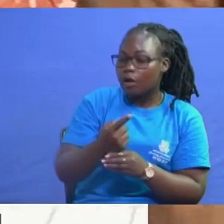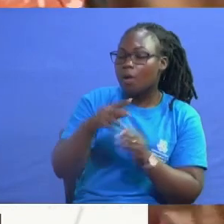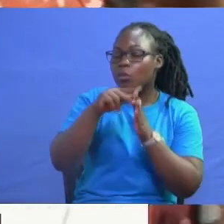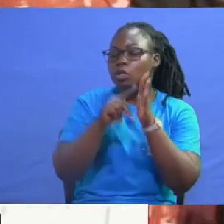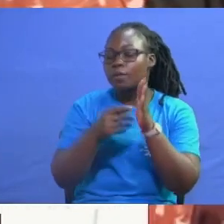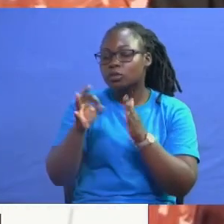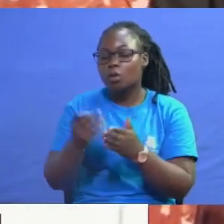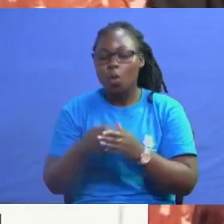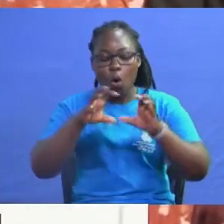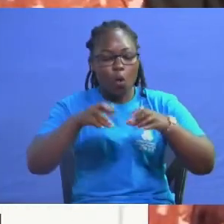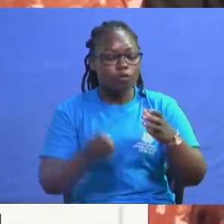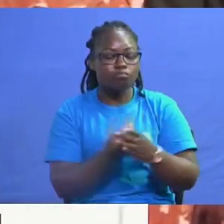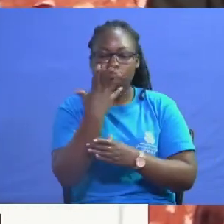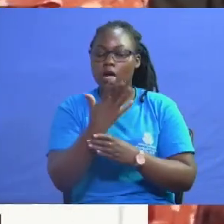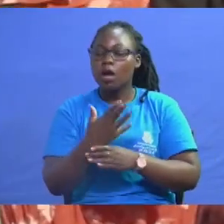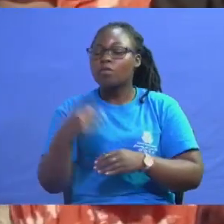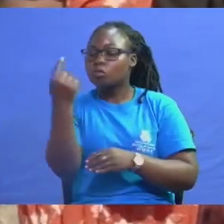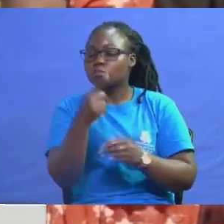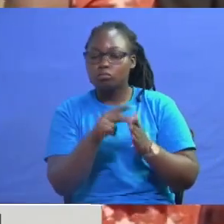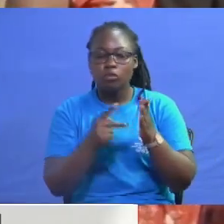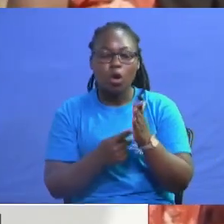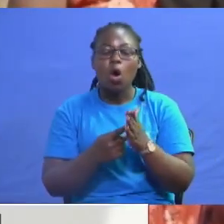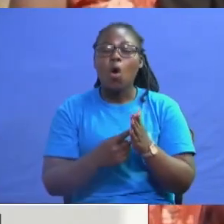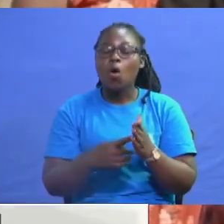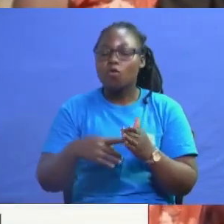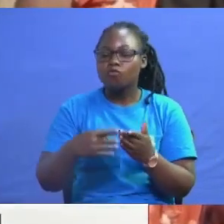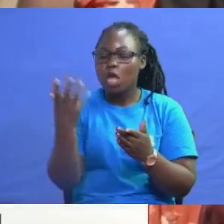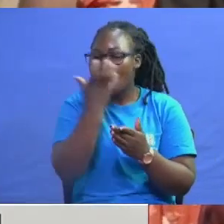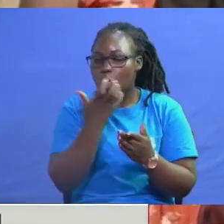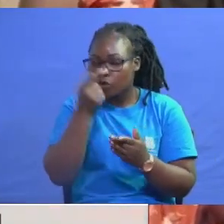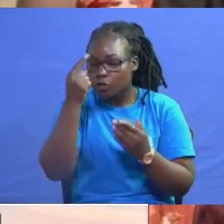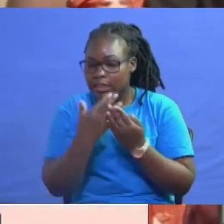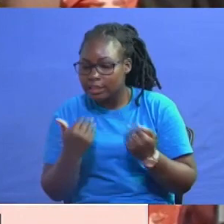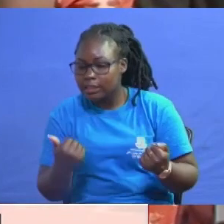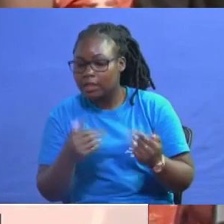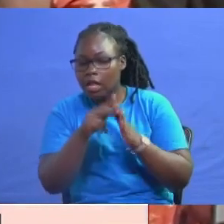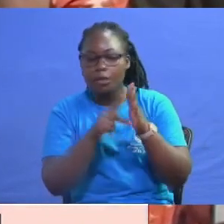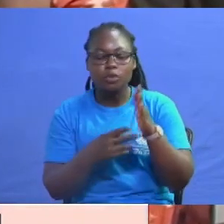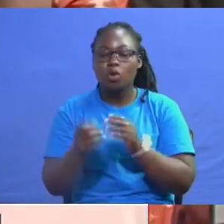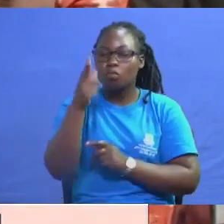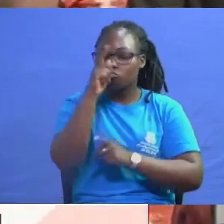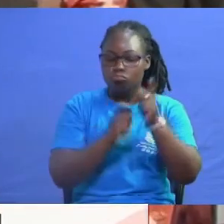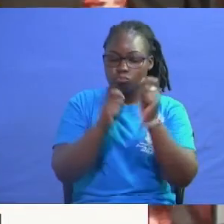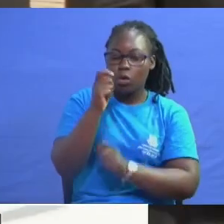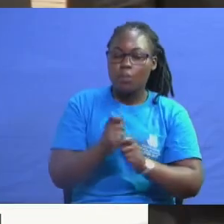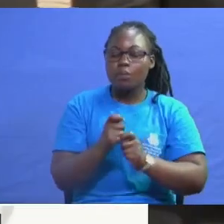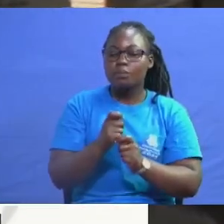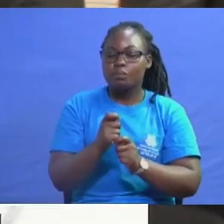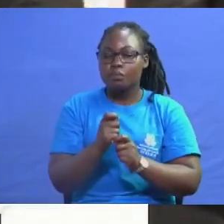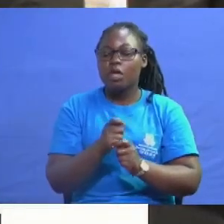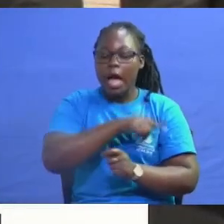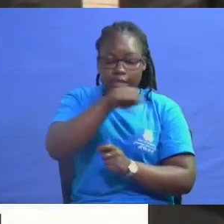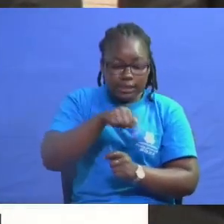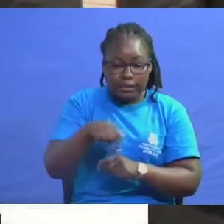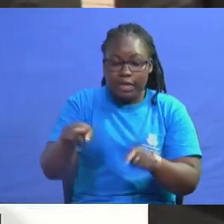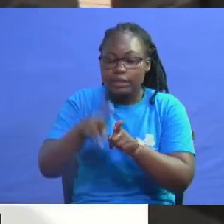ya mbolea, na akakuja na program ya uji ya watoto, na akakuja na program ya masiwa, na akakuja na program. Sisi